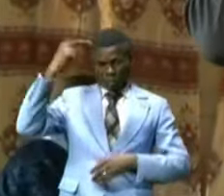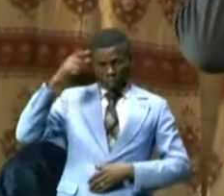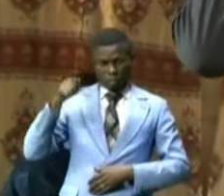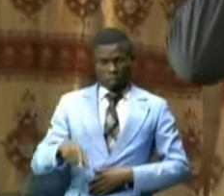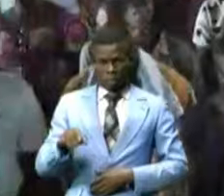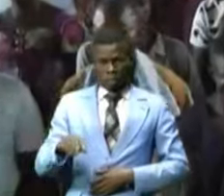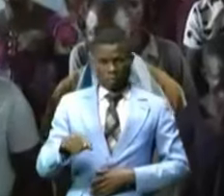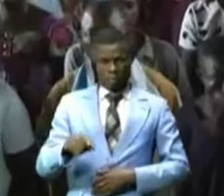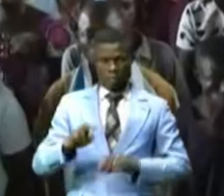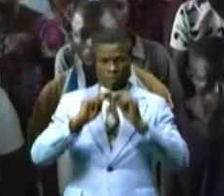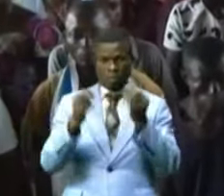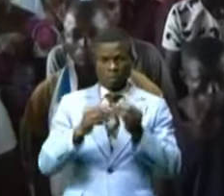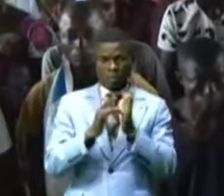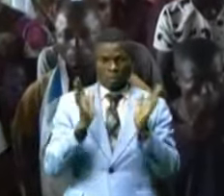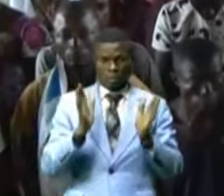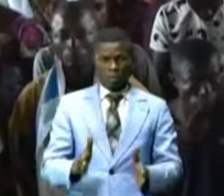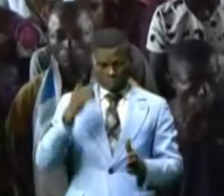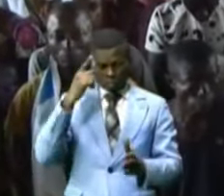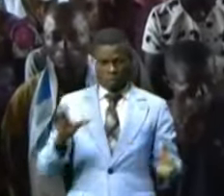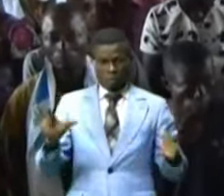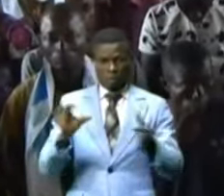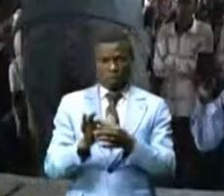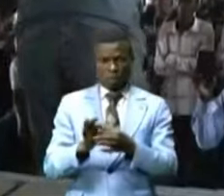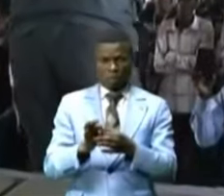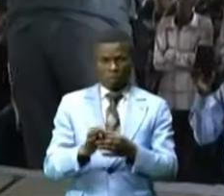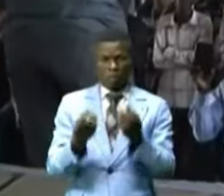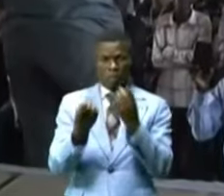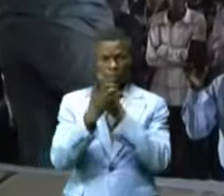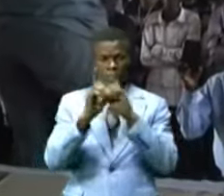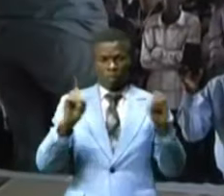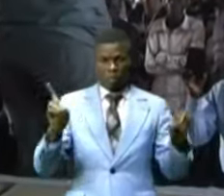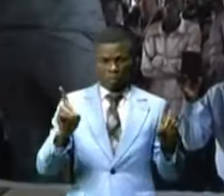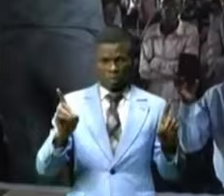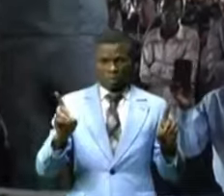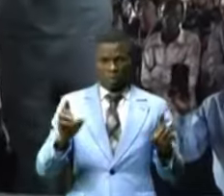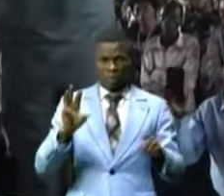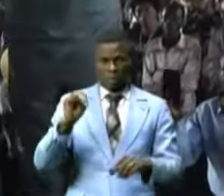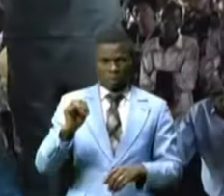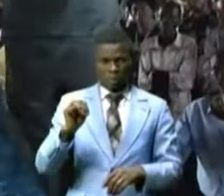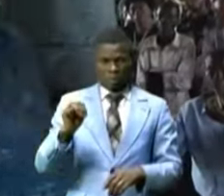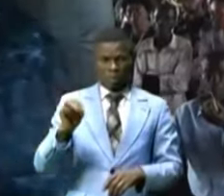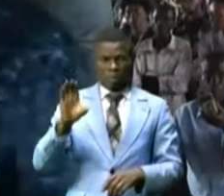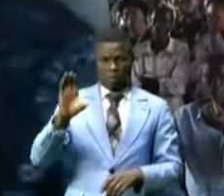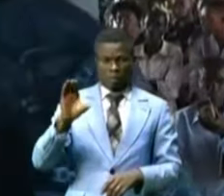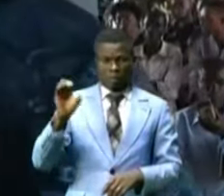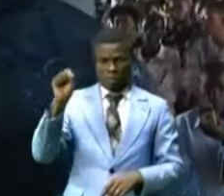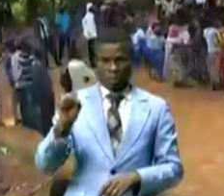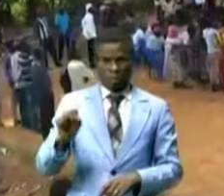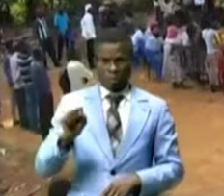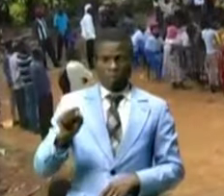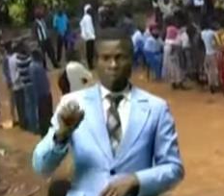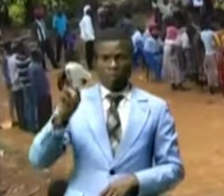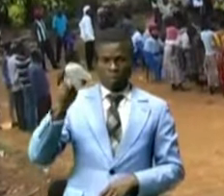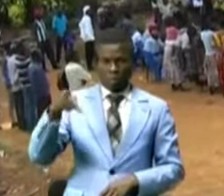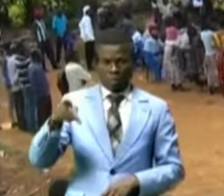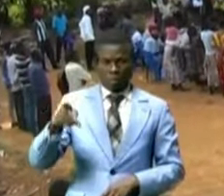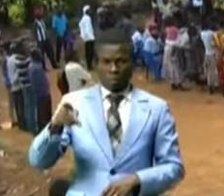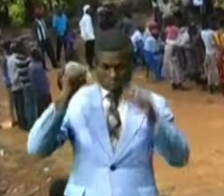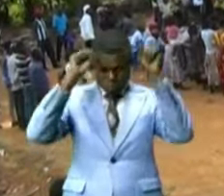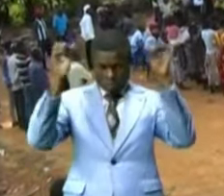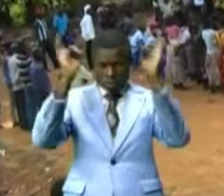politique, Mouvement chrétien pour la solidarité et la démocratie, MCSD, dont le président fédéral du Congo